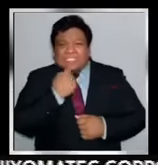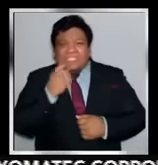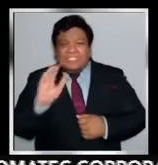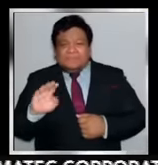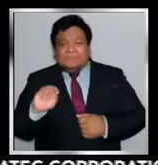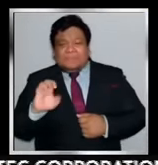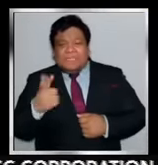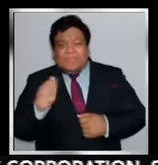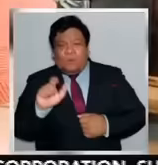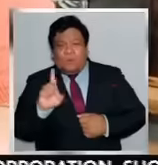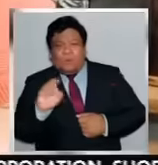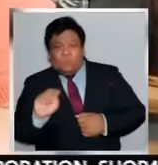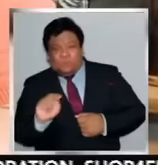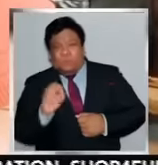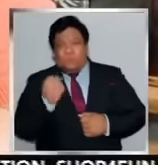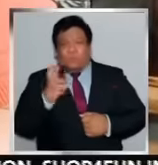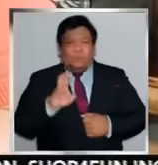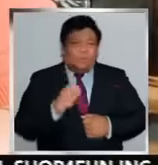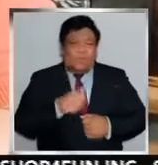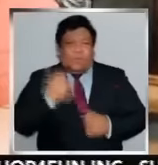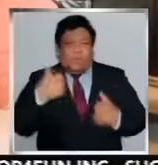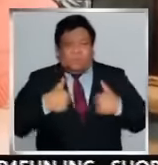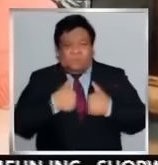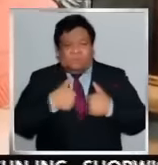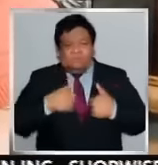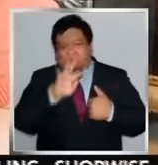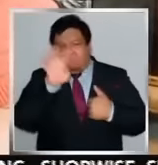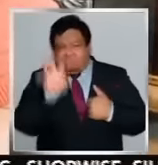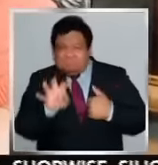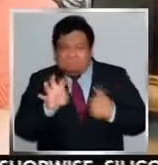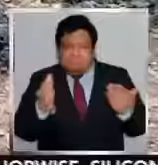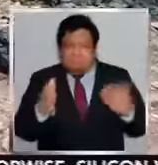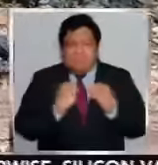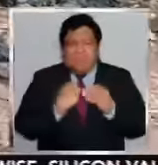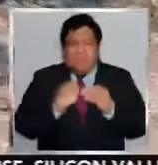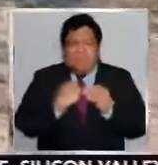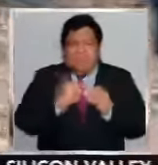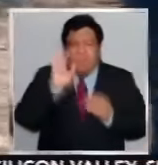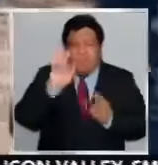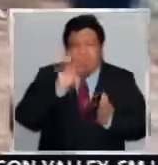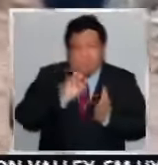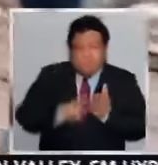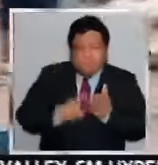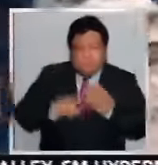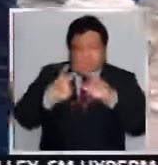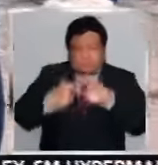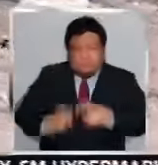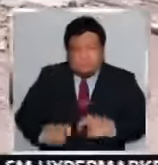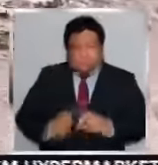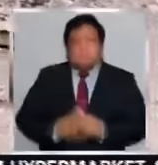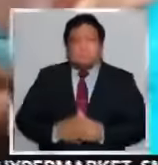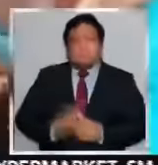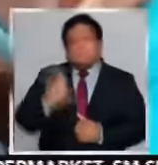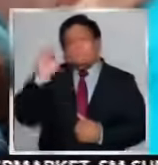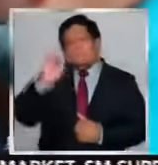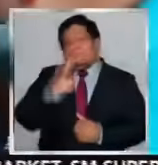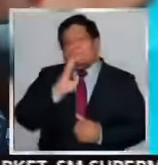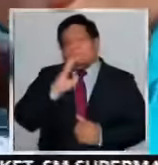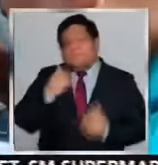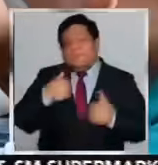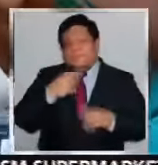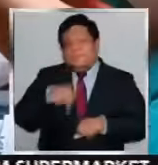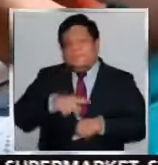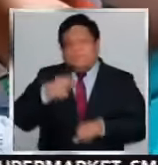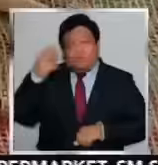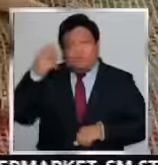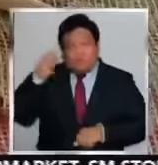other wildlife animals. This will be subject for further research. May mga history ng Pilipinas na nasa ilalim tayo ng tubig. Dahil nga sa